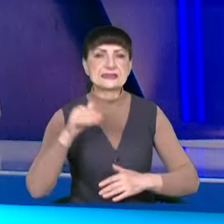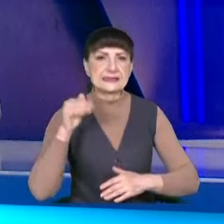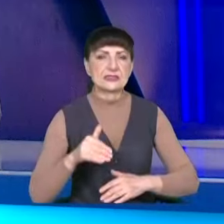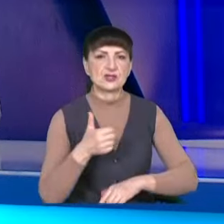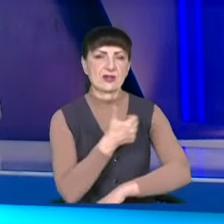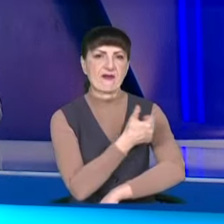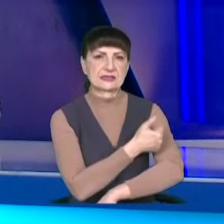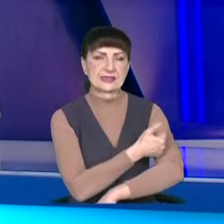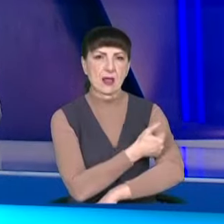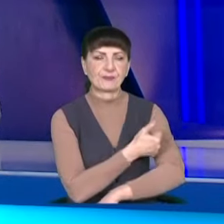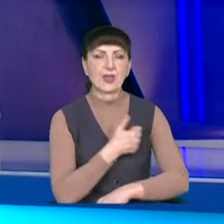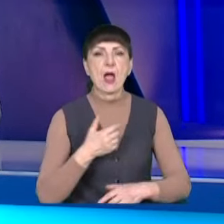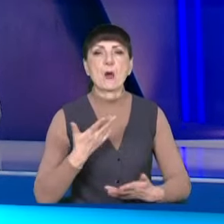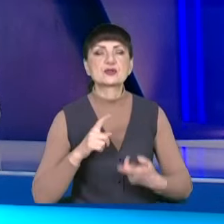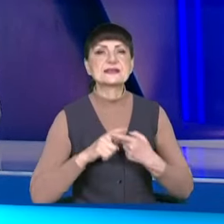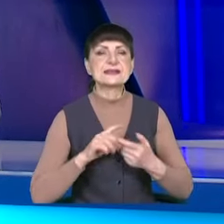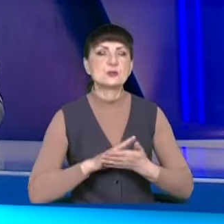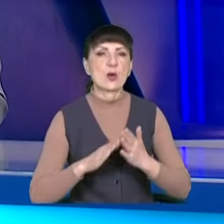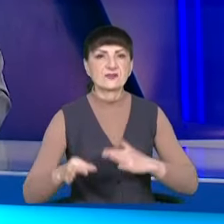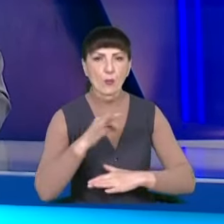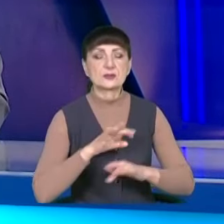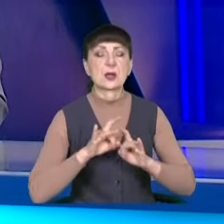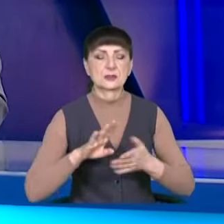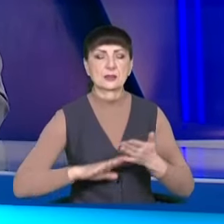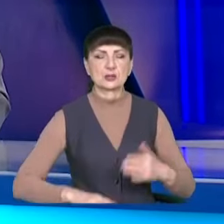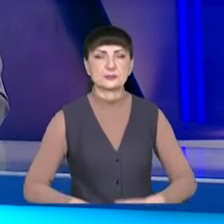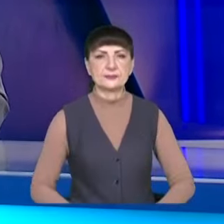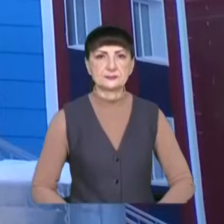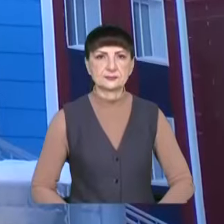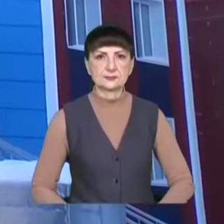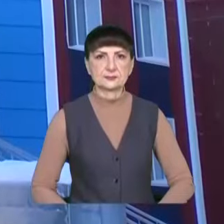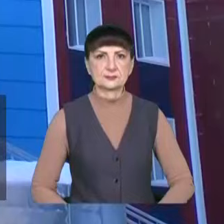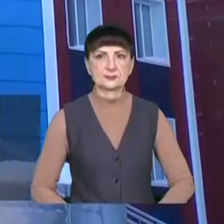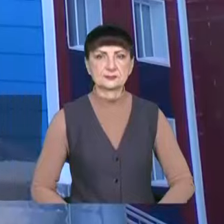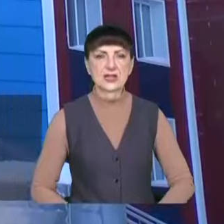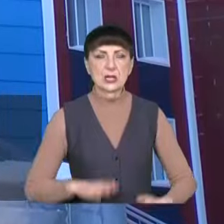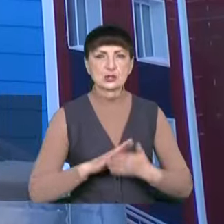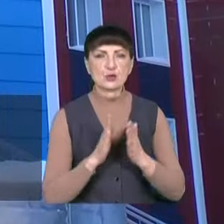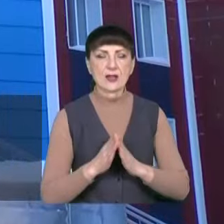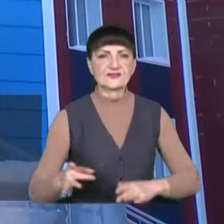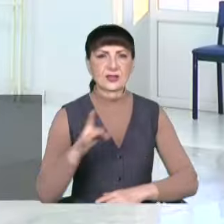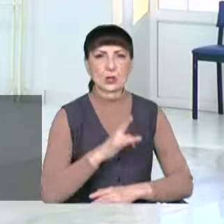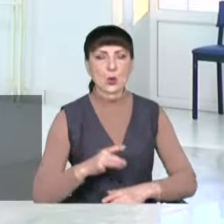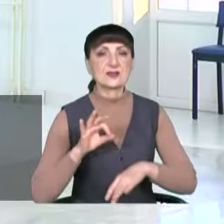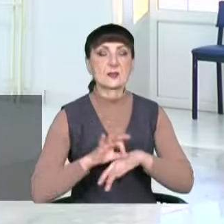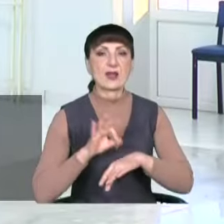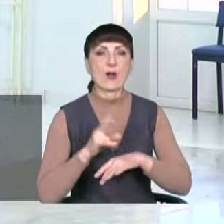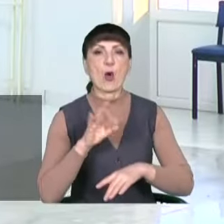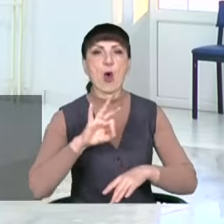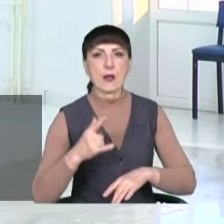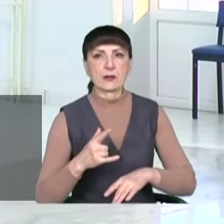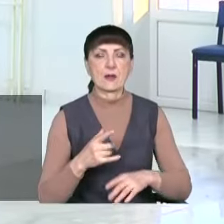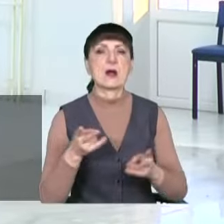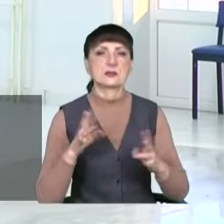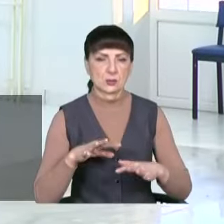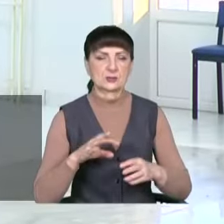доз вакцин. Об эпидситуации в области расскажет Нургуль Алина. Ситуация в регионе по заболеваемости корью